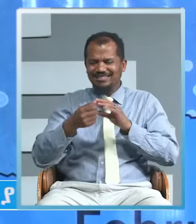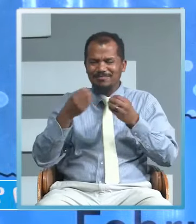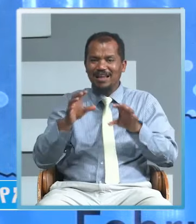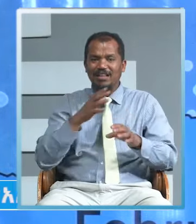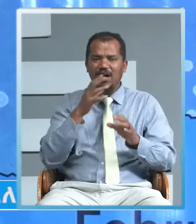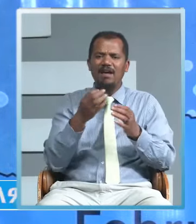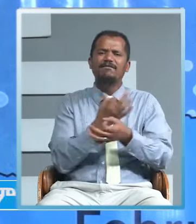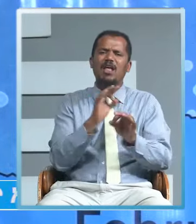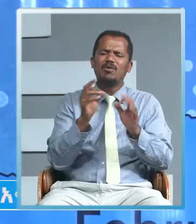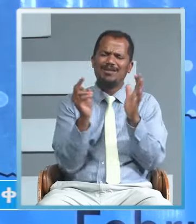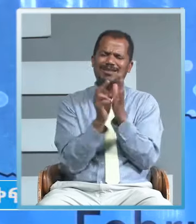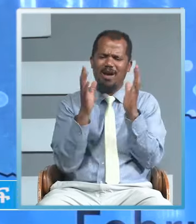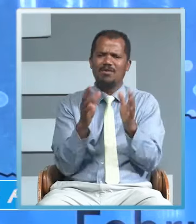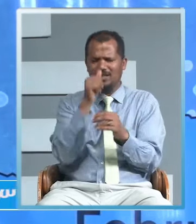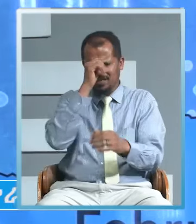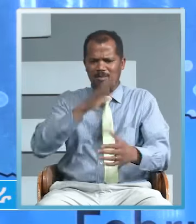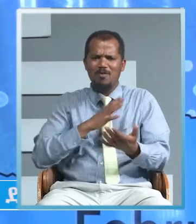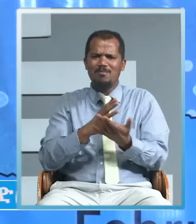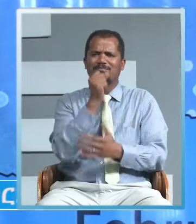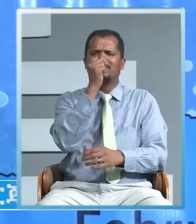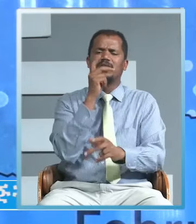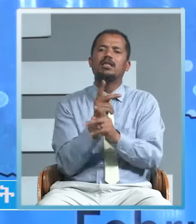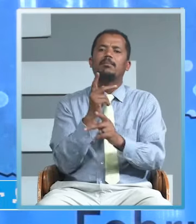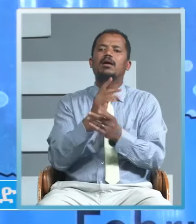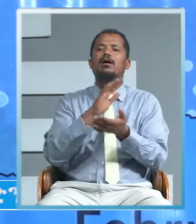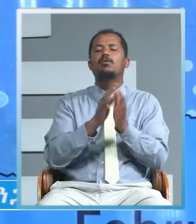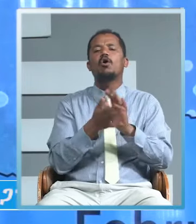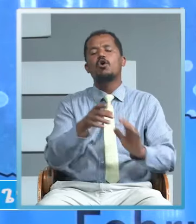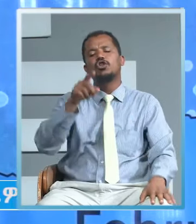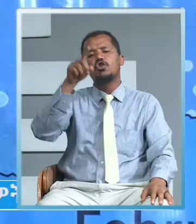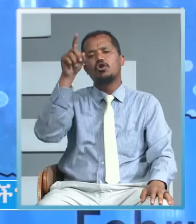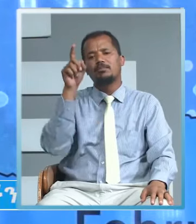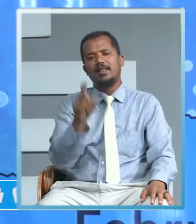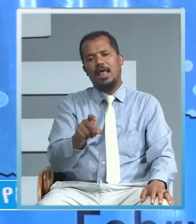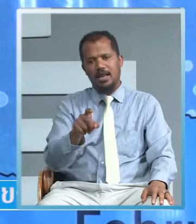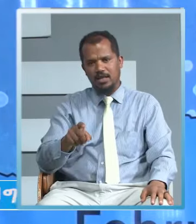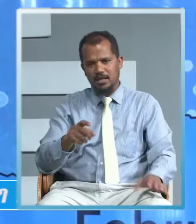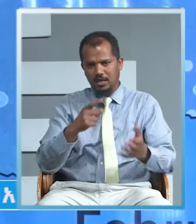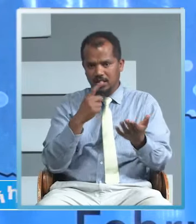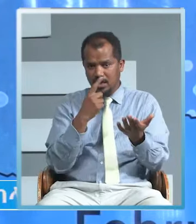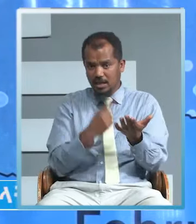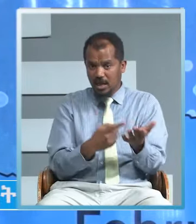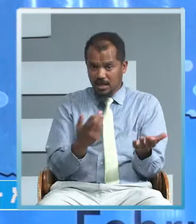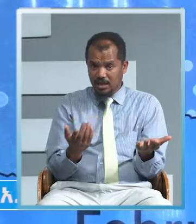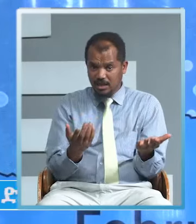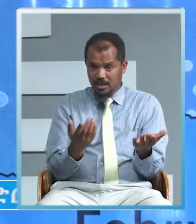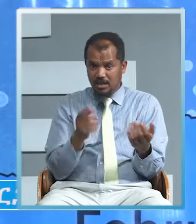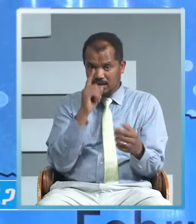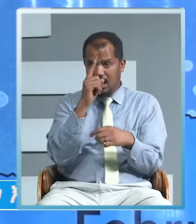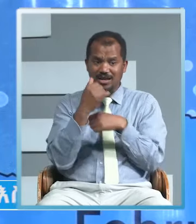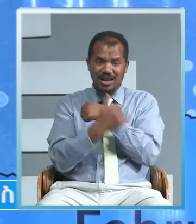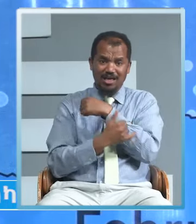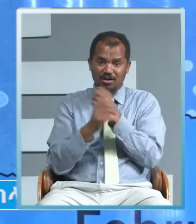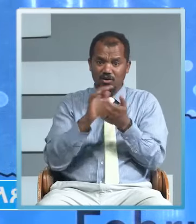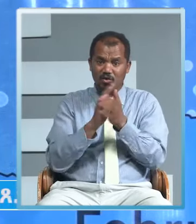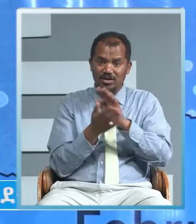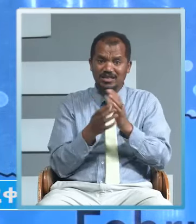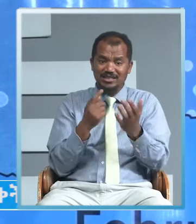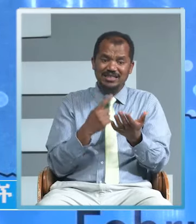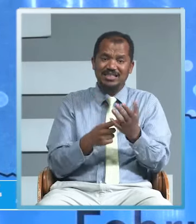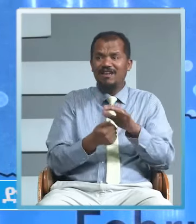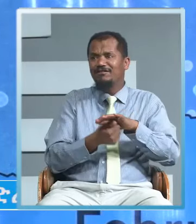ፍትሃዊና ህጋዊና ሰብአዊ መብትን የጠበቀ መሆን ይኖርበታል ይሄንን እንግዲህ ላኪ ሀገር ሆነን